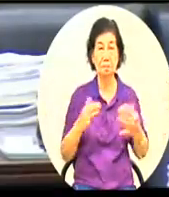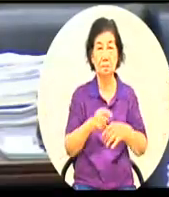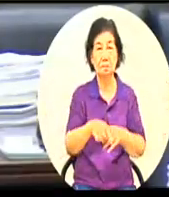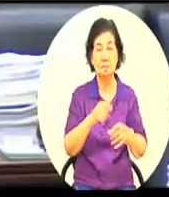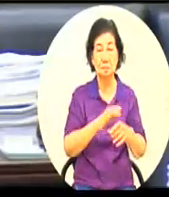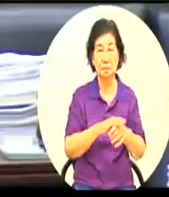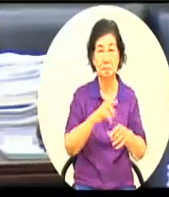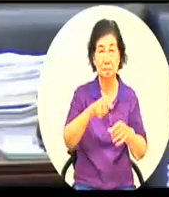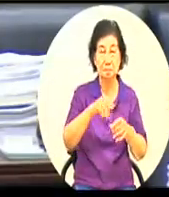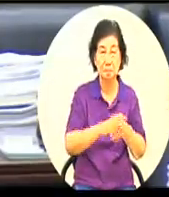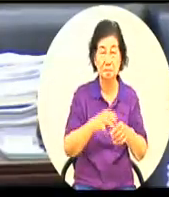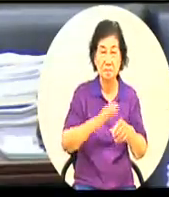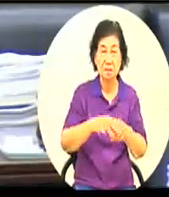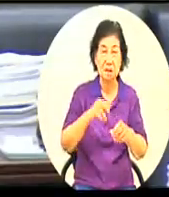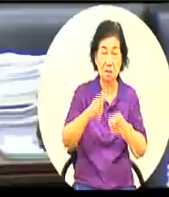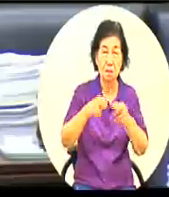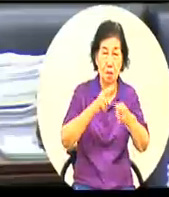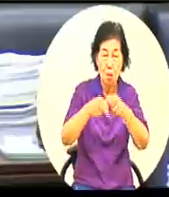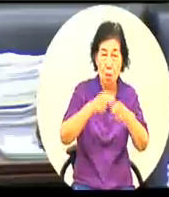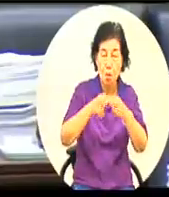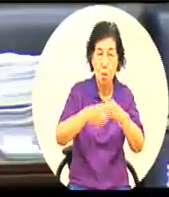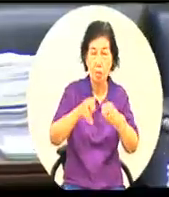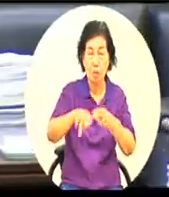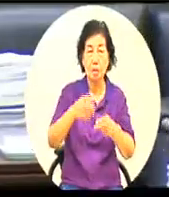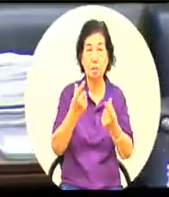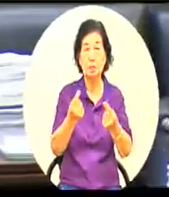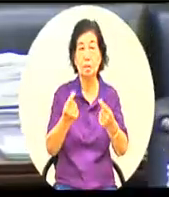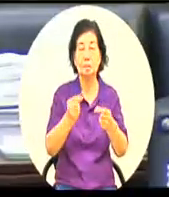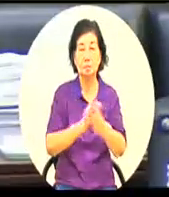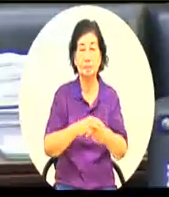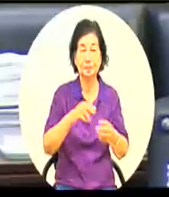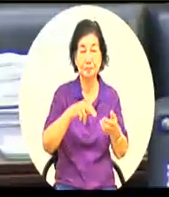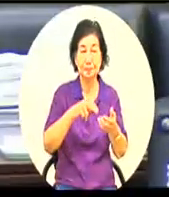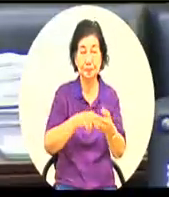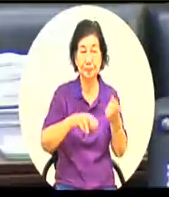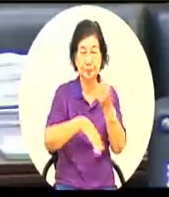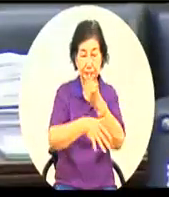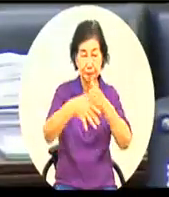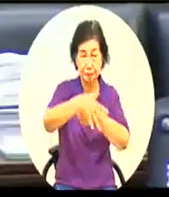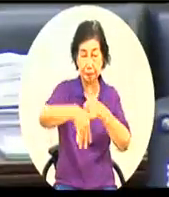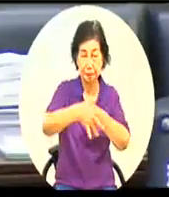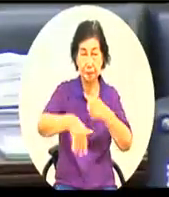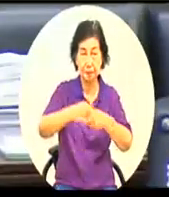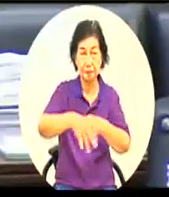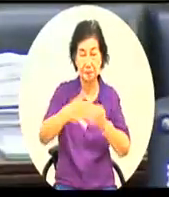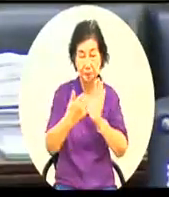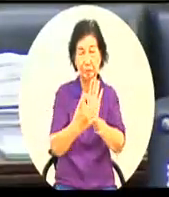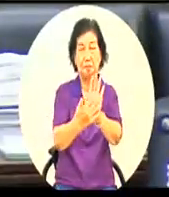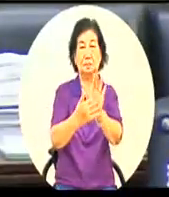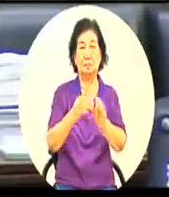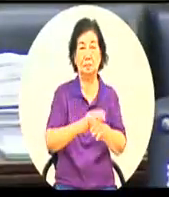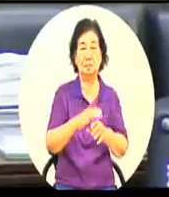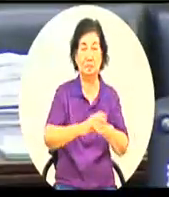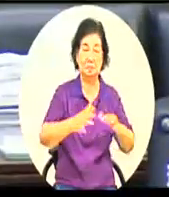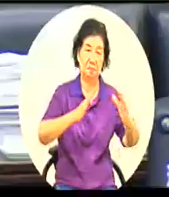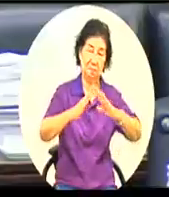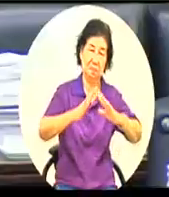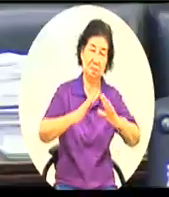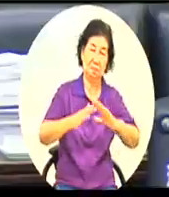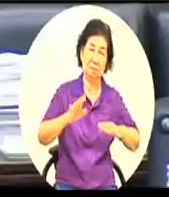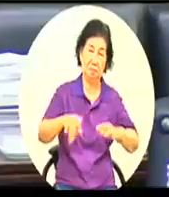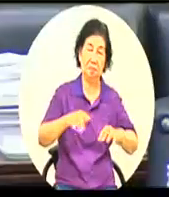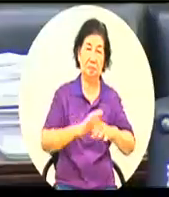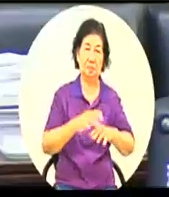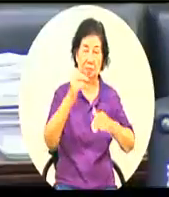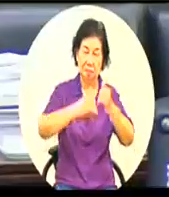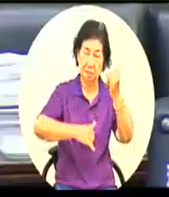有锋利刀片的蛇龙。但是呢，就有立委提到说，像这样子程度的防护啊，根本就是战争时期才会有的防护